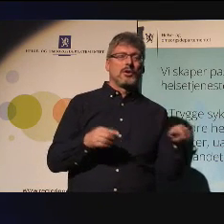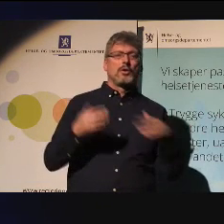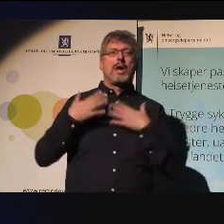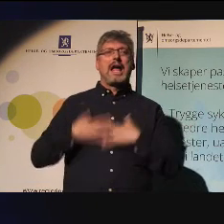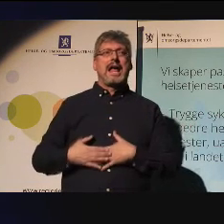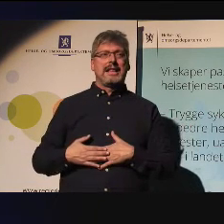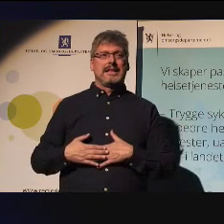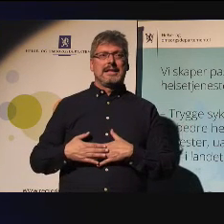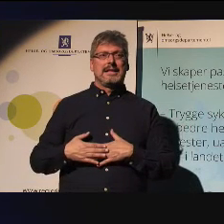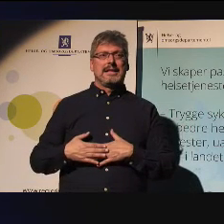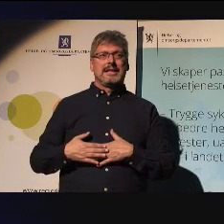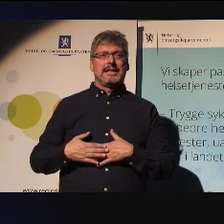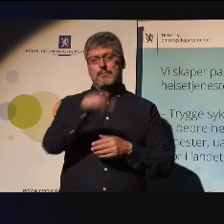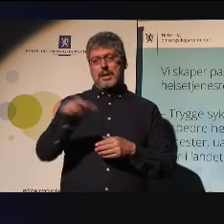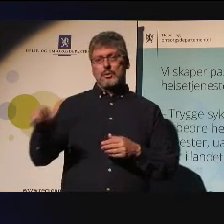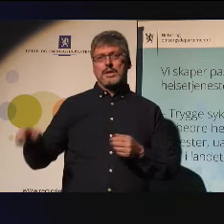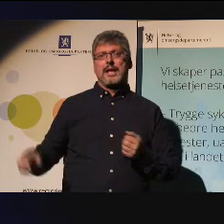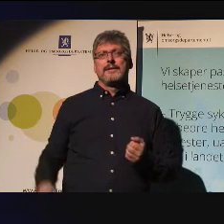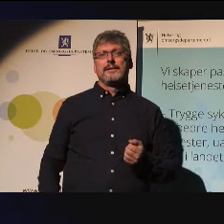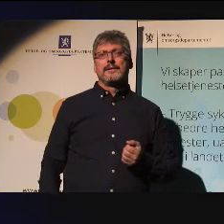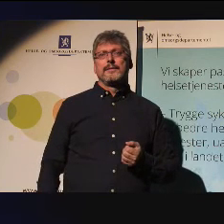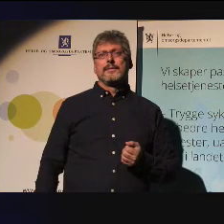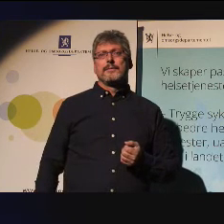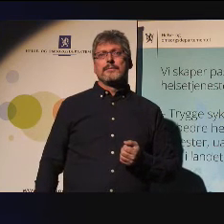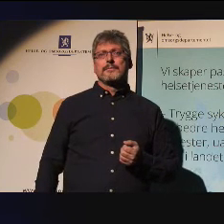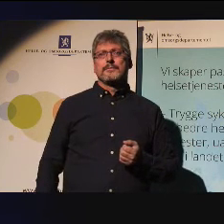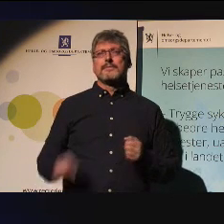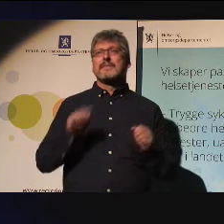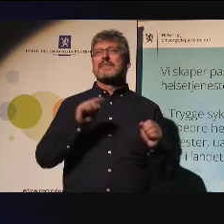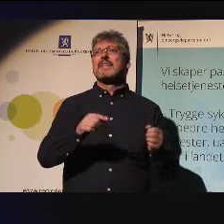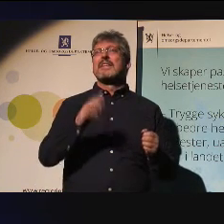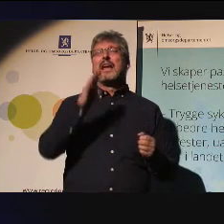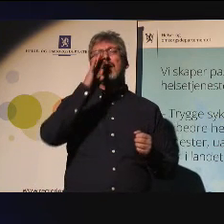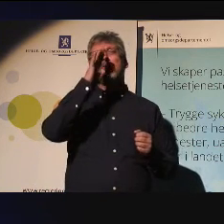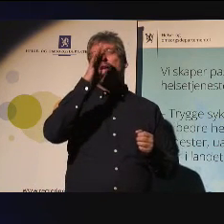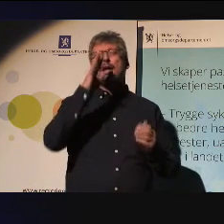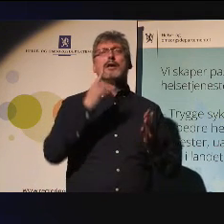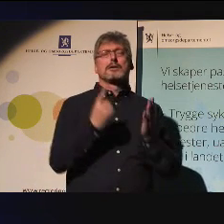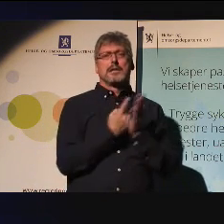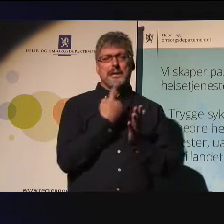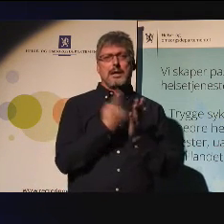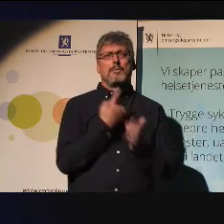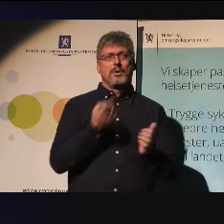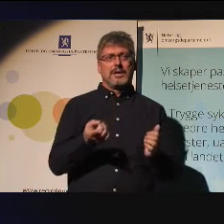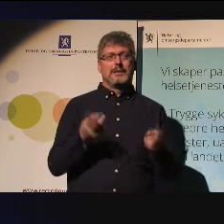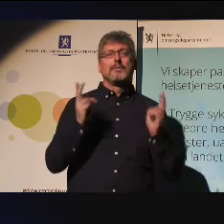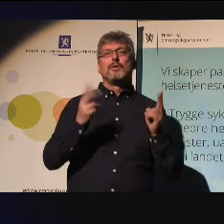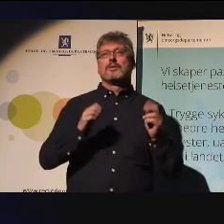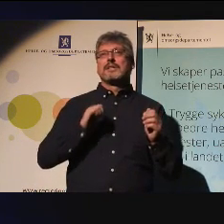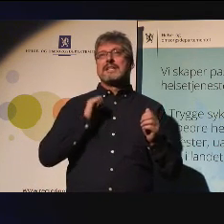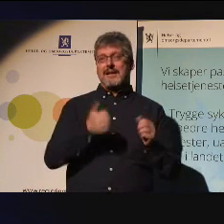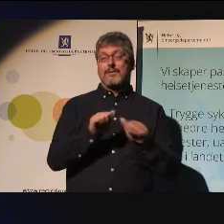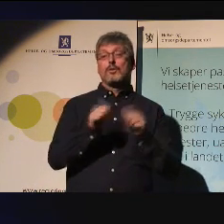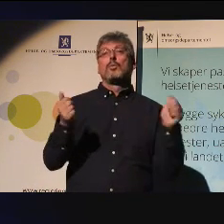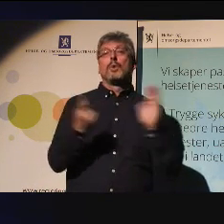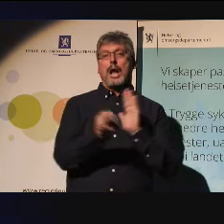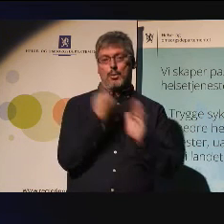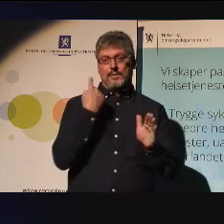helsepersonell. Her det fantastiske muligheter, men selvfølgelig også store